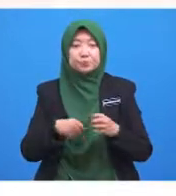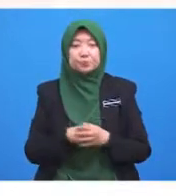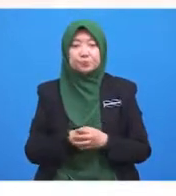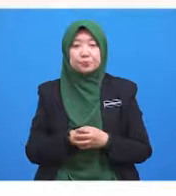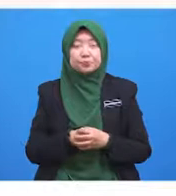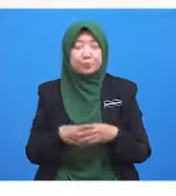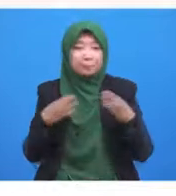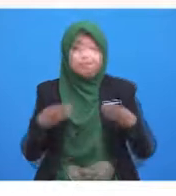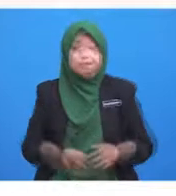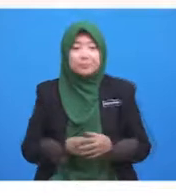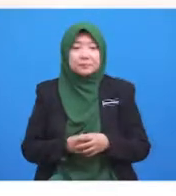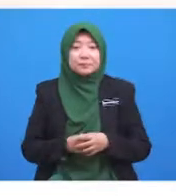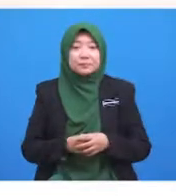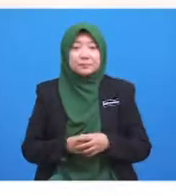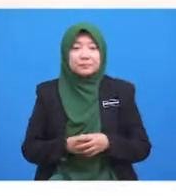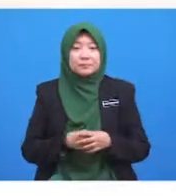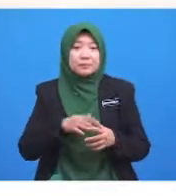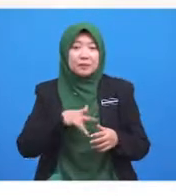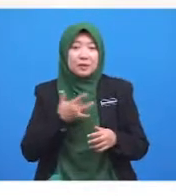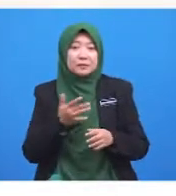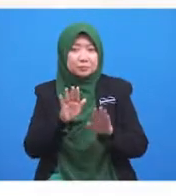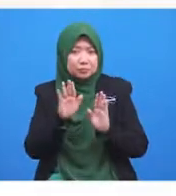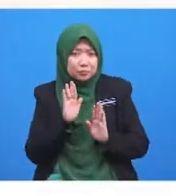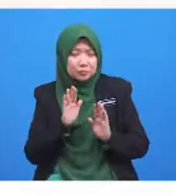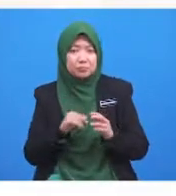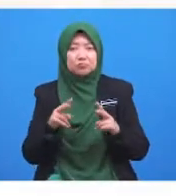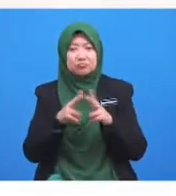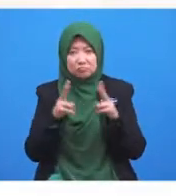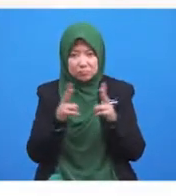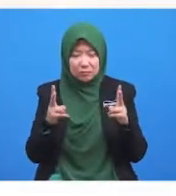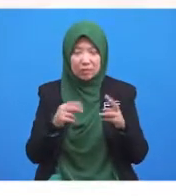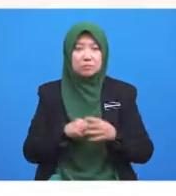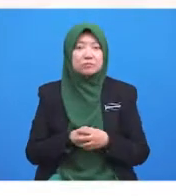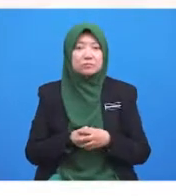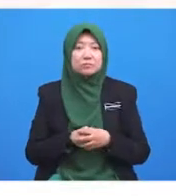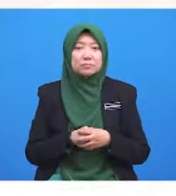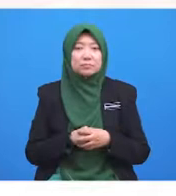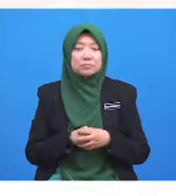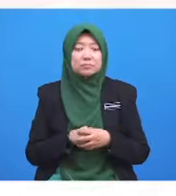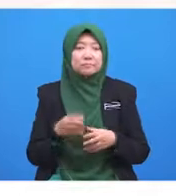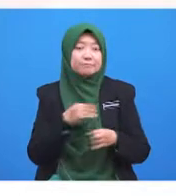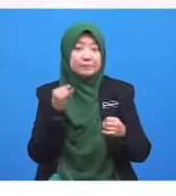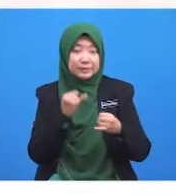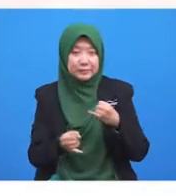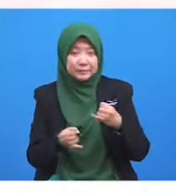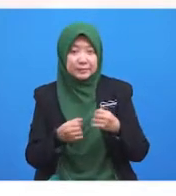di badan, perasaan takut atau gemetar yang keterlaluan, dan akhir